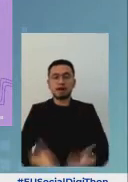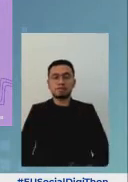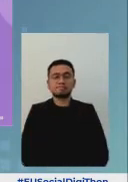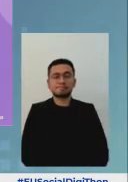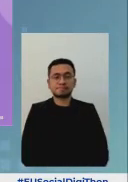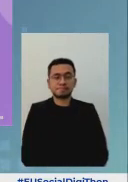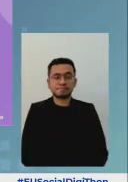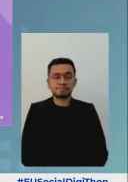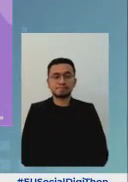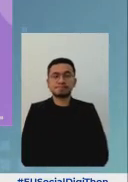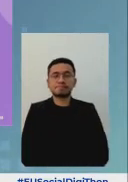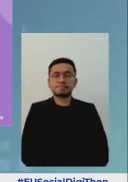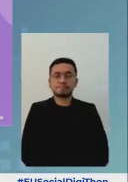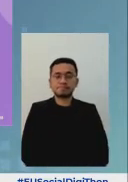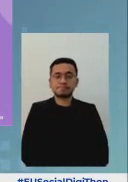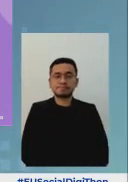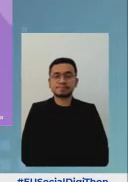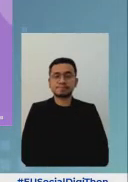ya, next.